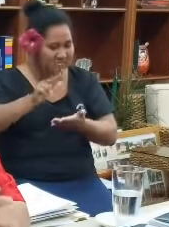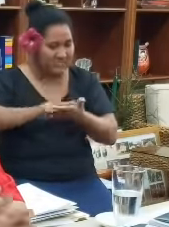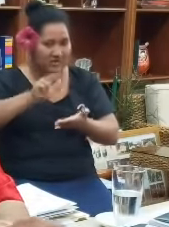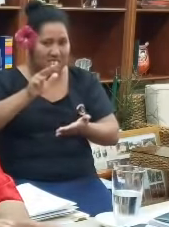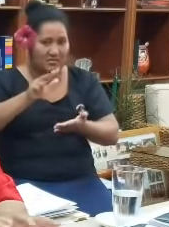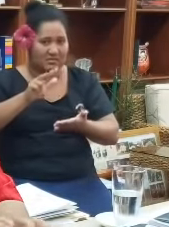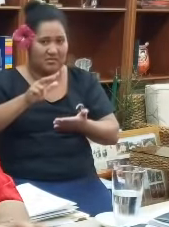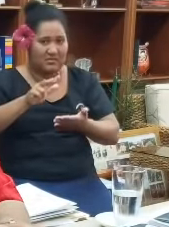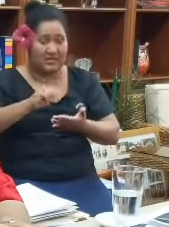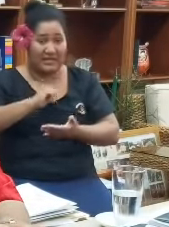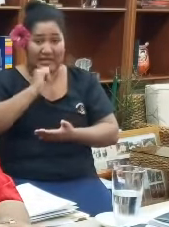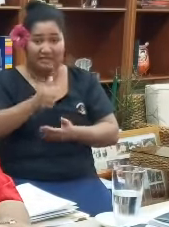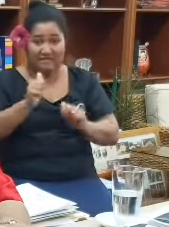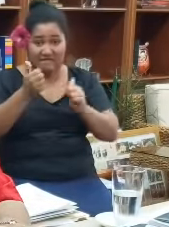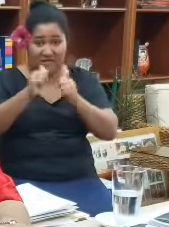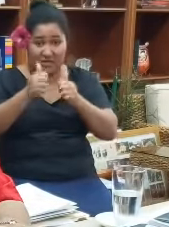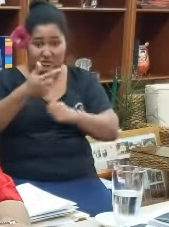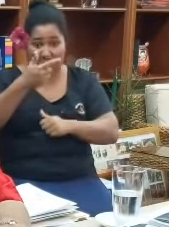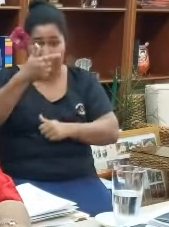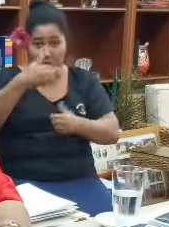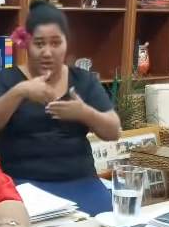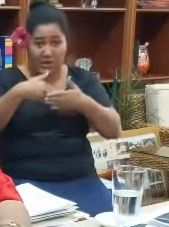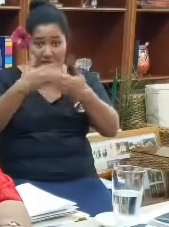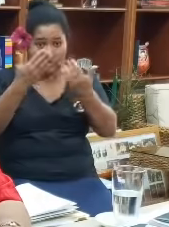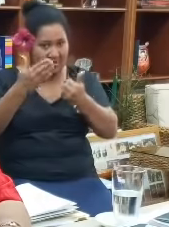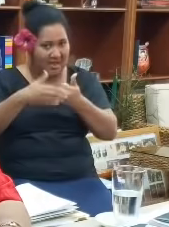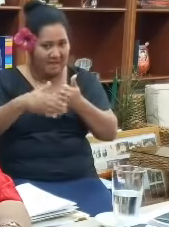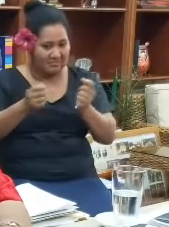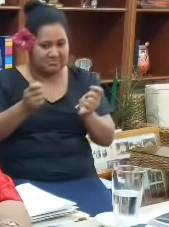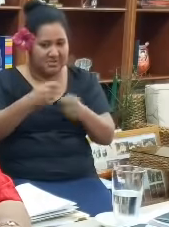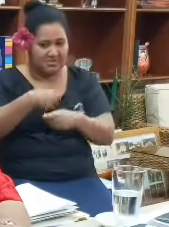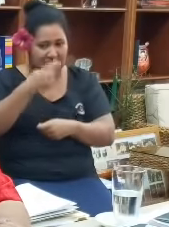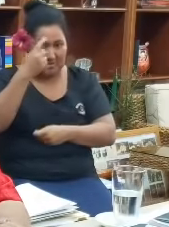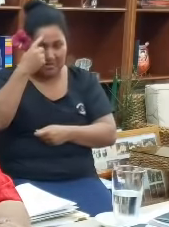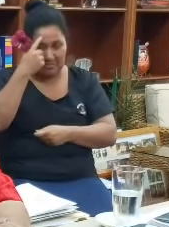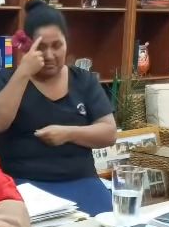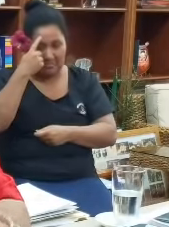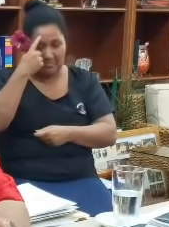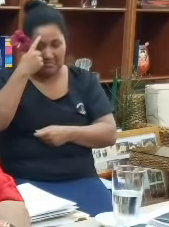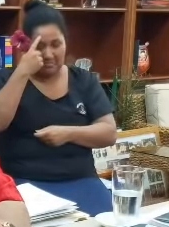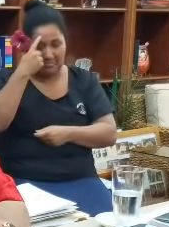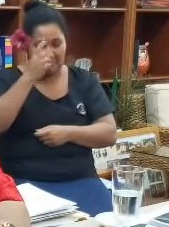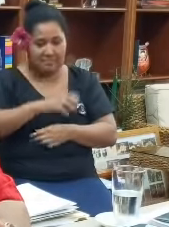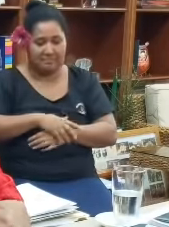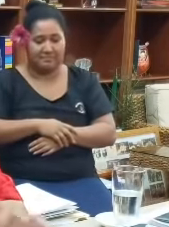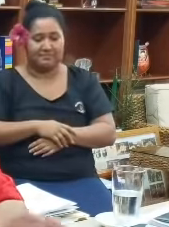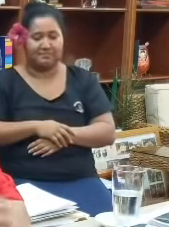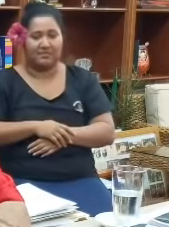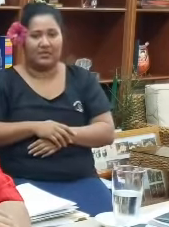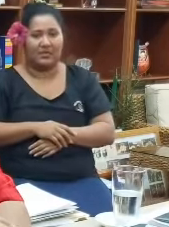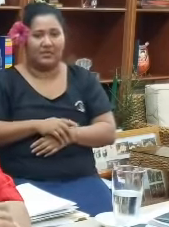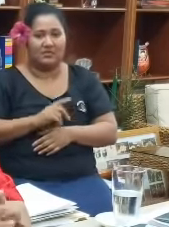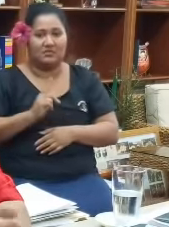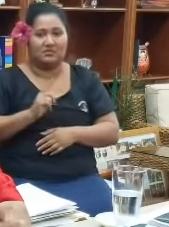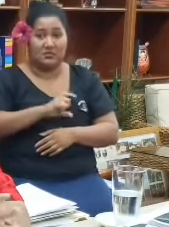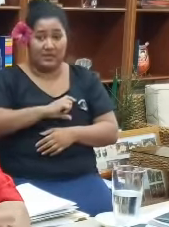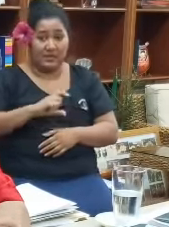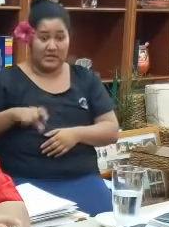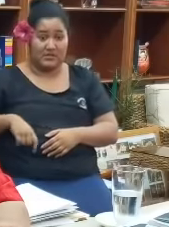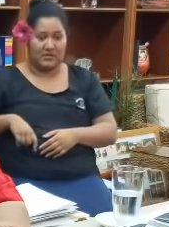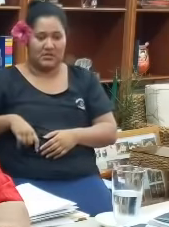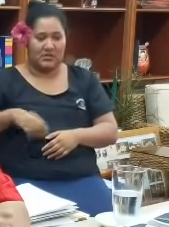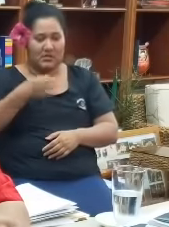a failola o mal fituaso e suyalon finngalo ya le lotol cabinet sta palo